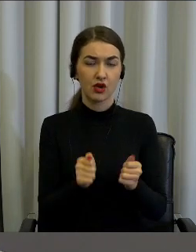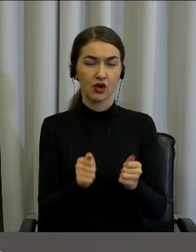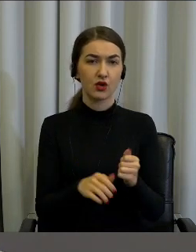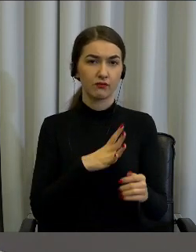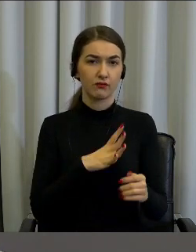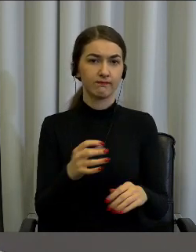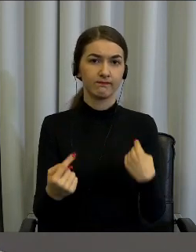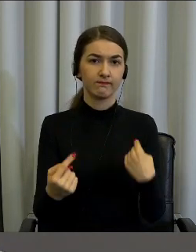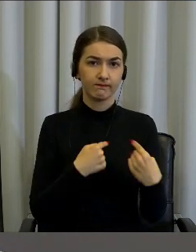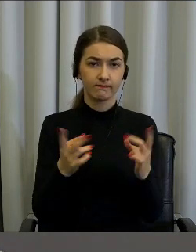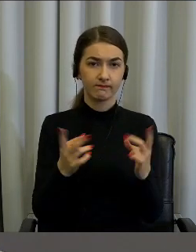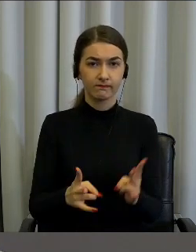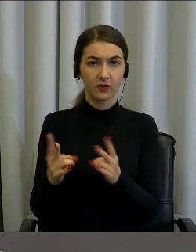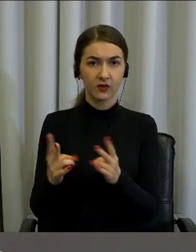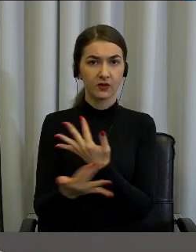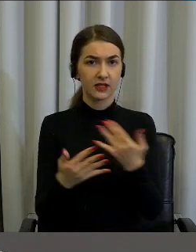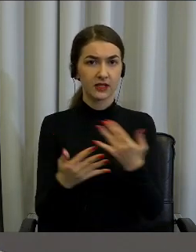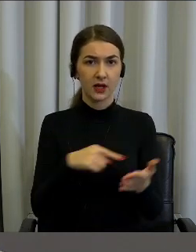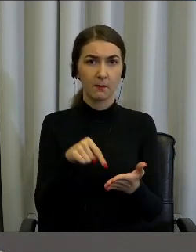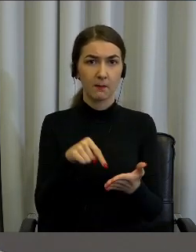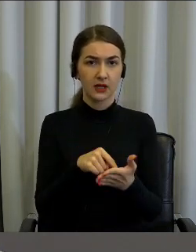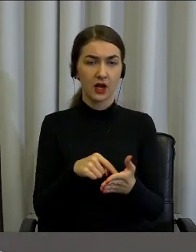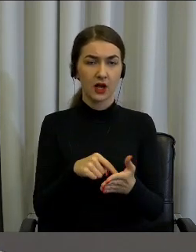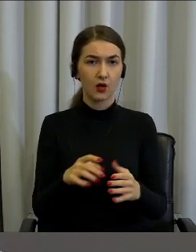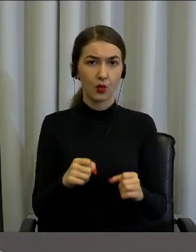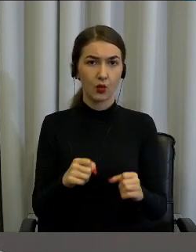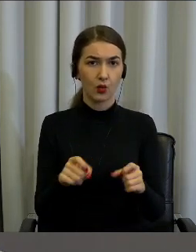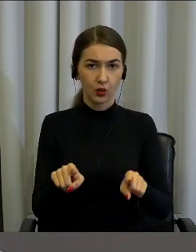різних місцях утримання